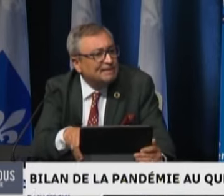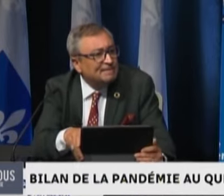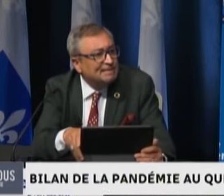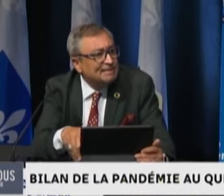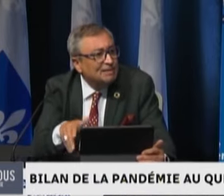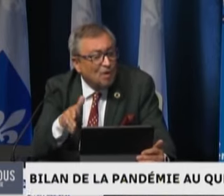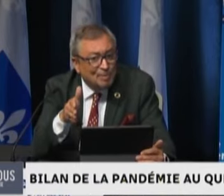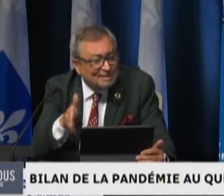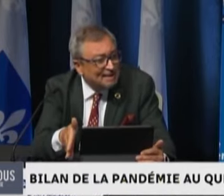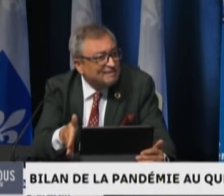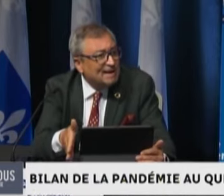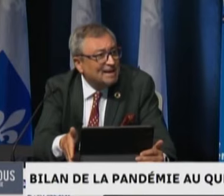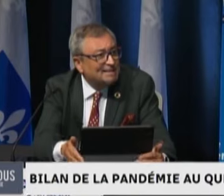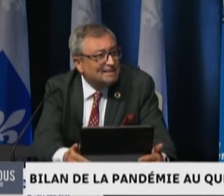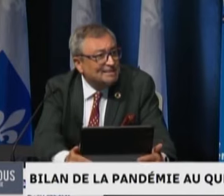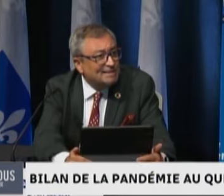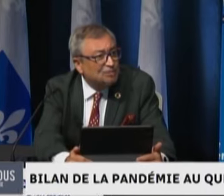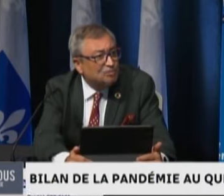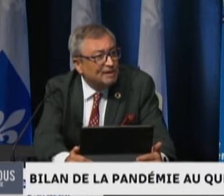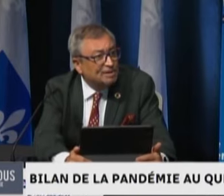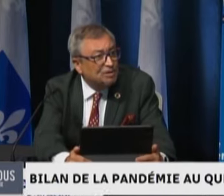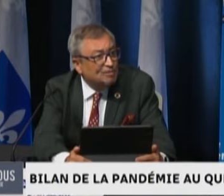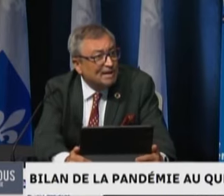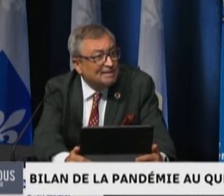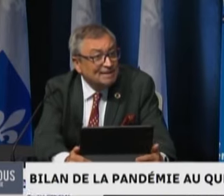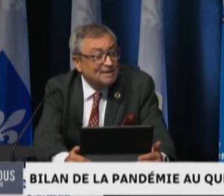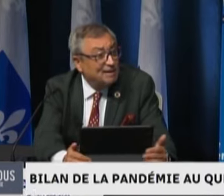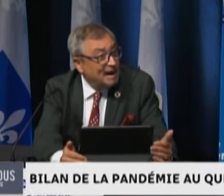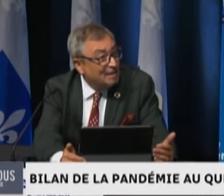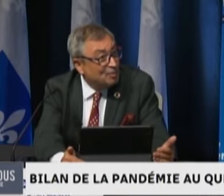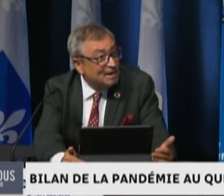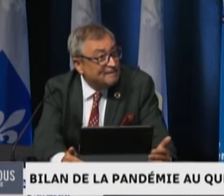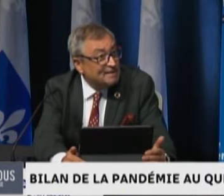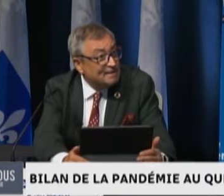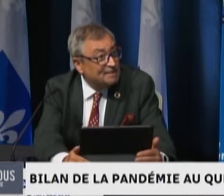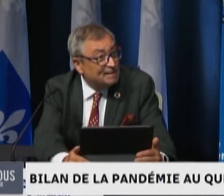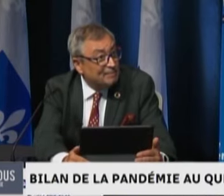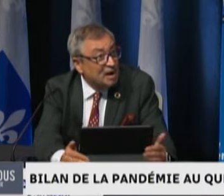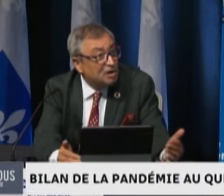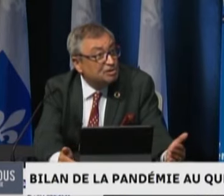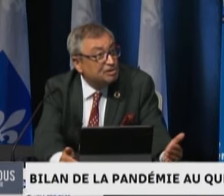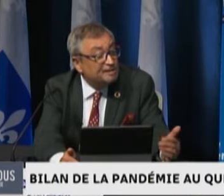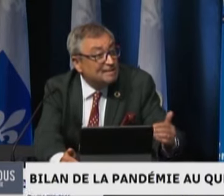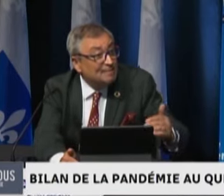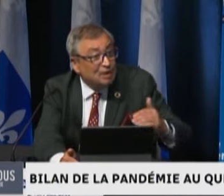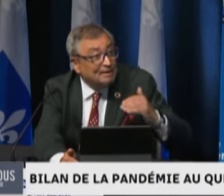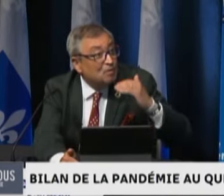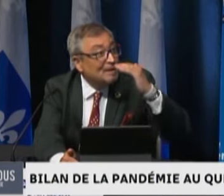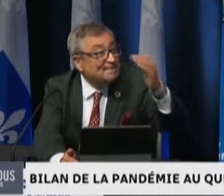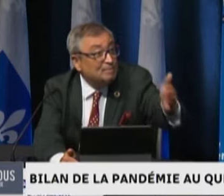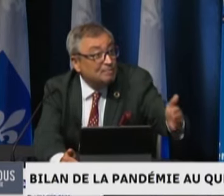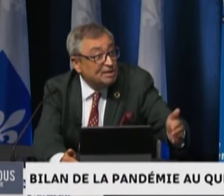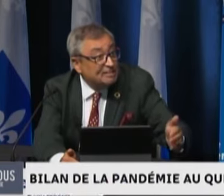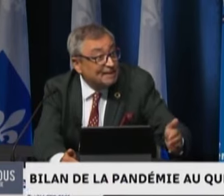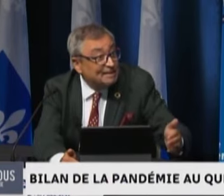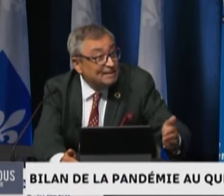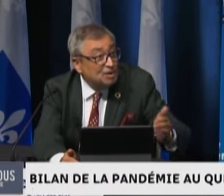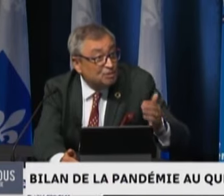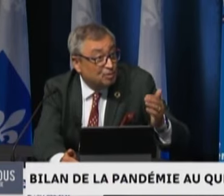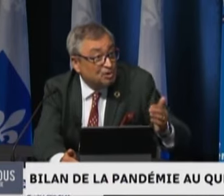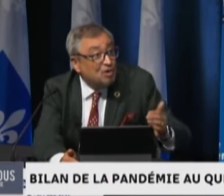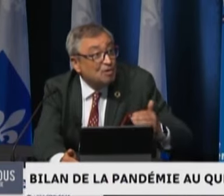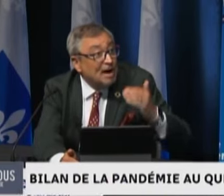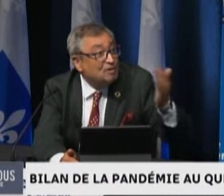pas encore fait vacciner. On peut être très fiers des taux de couverture qu'on a atteints. À mon avis, Ce n'est pas encore suffisant pour être au maximum de